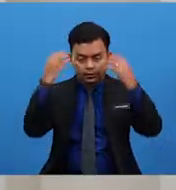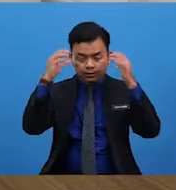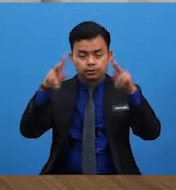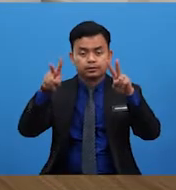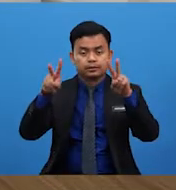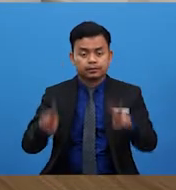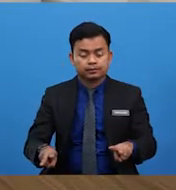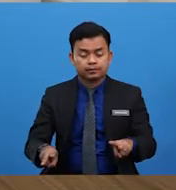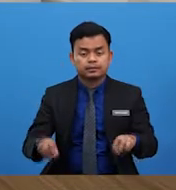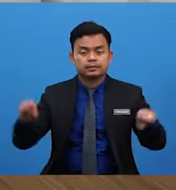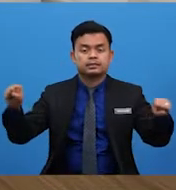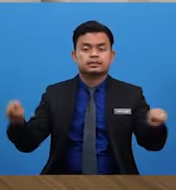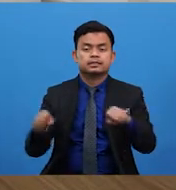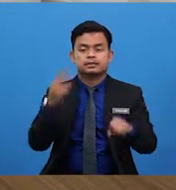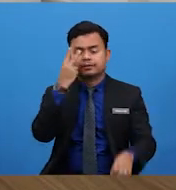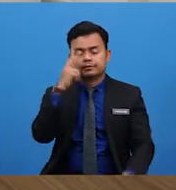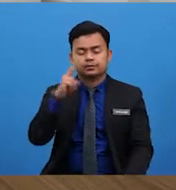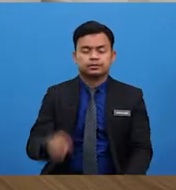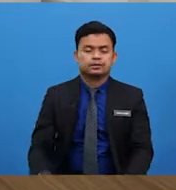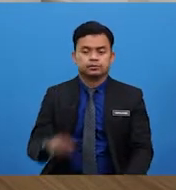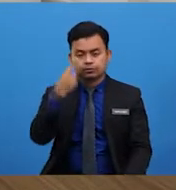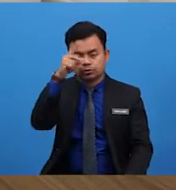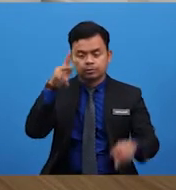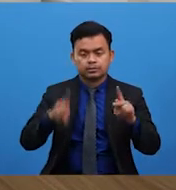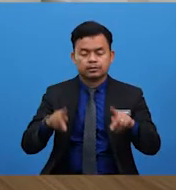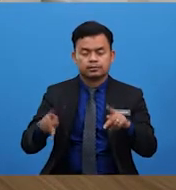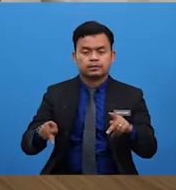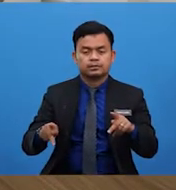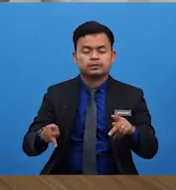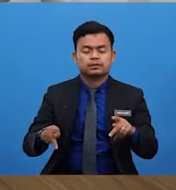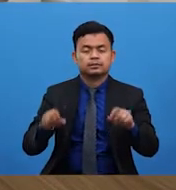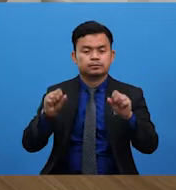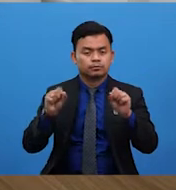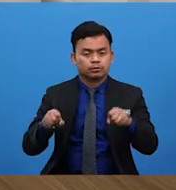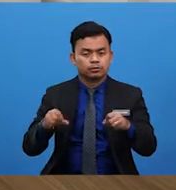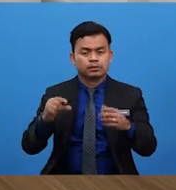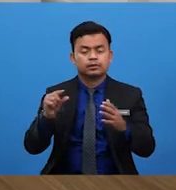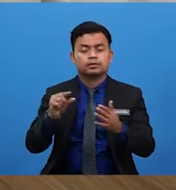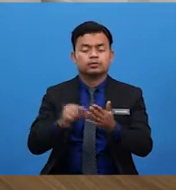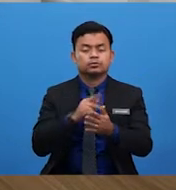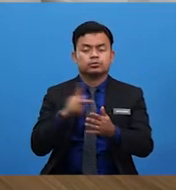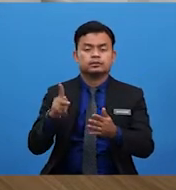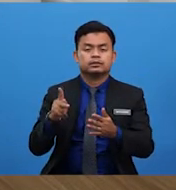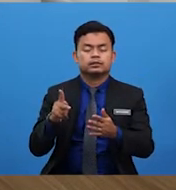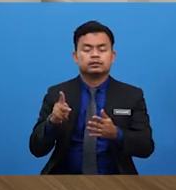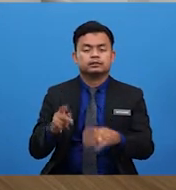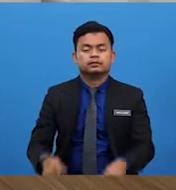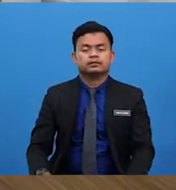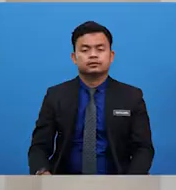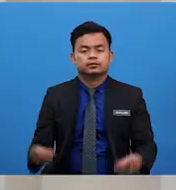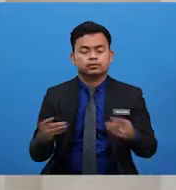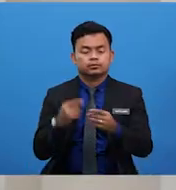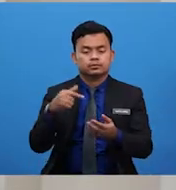Dewi Yull Oke jadi kepada pelajar-pelajar jurusannya diharap dapat memanfaatkan ilmunya diperoleh pada hari ini dan kita akan jumpa lagi dalam sini